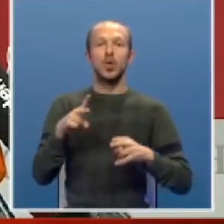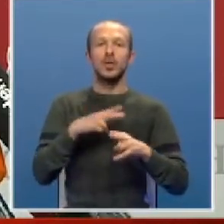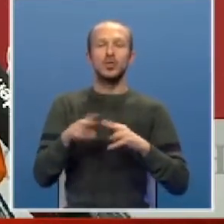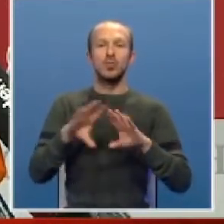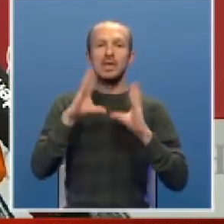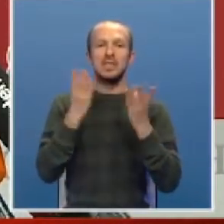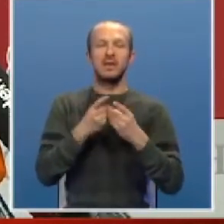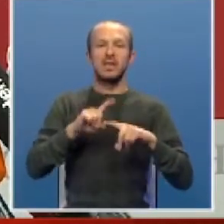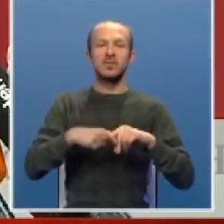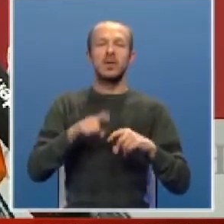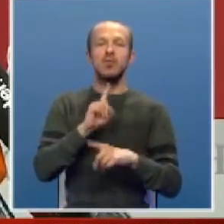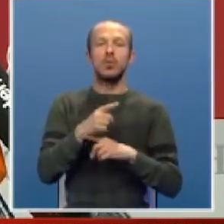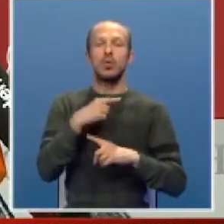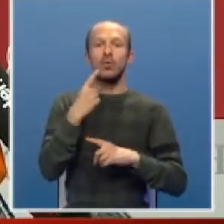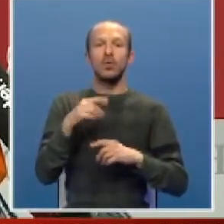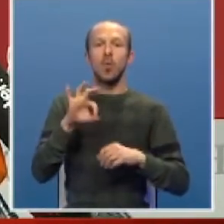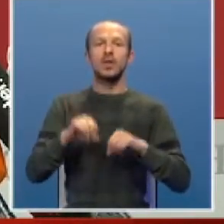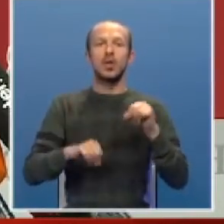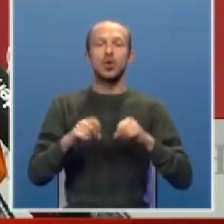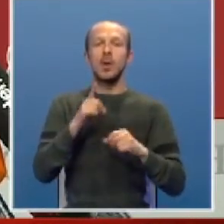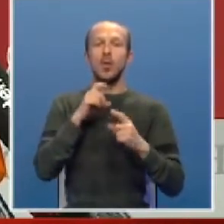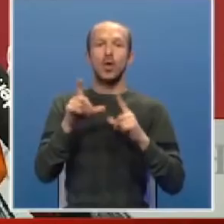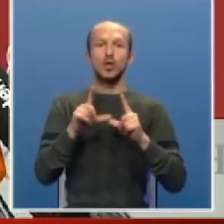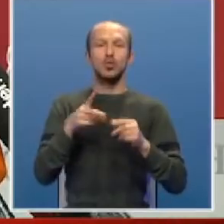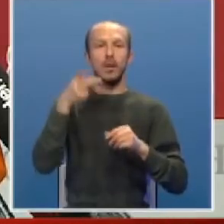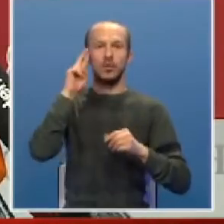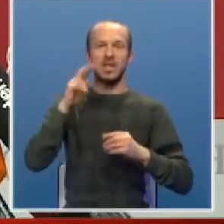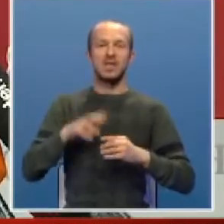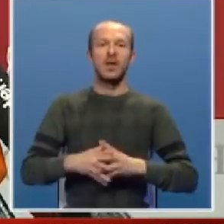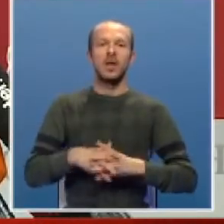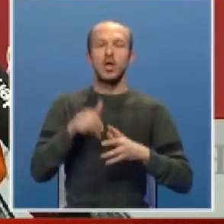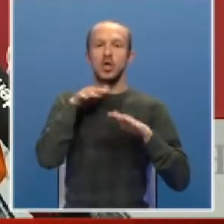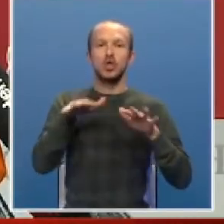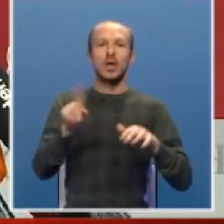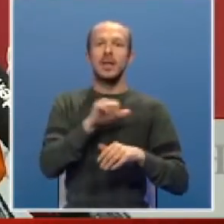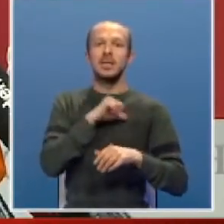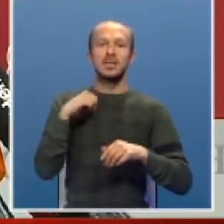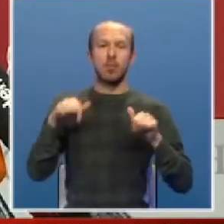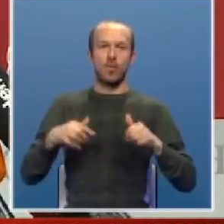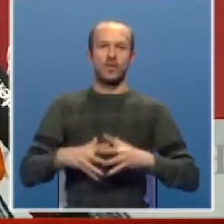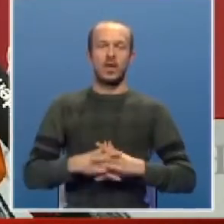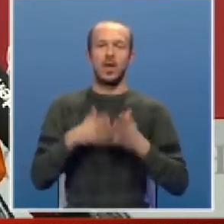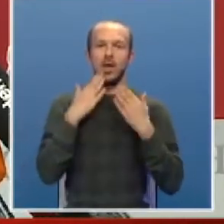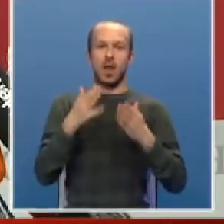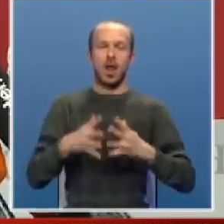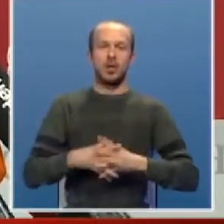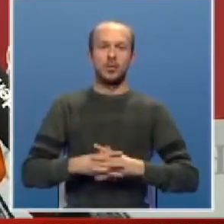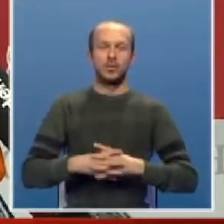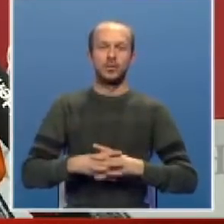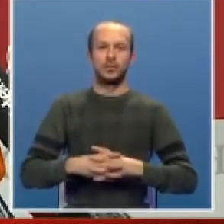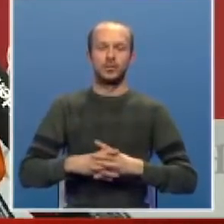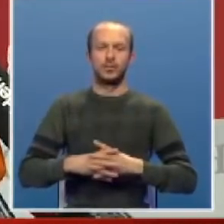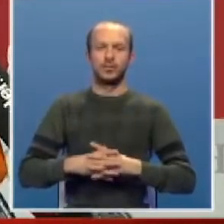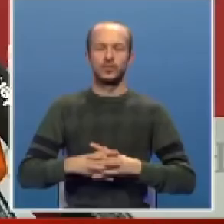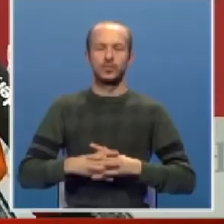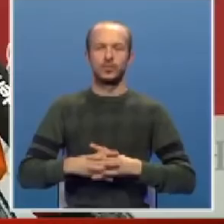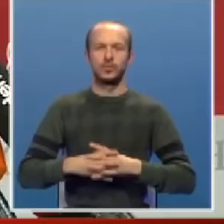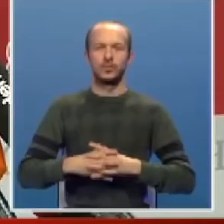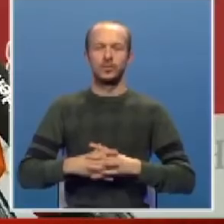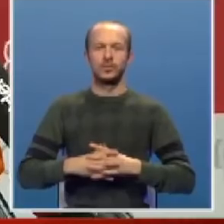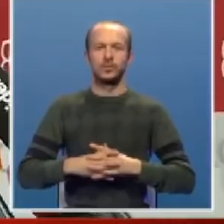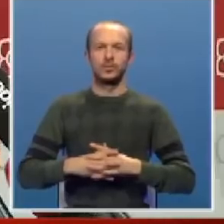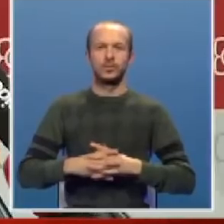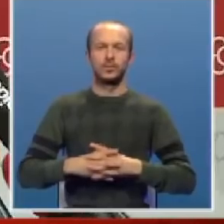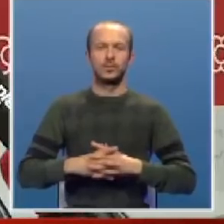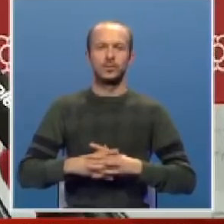sve te stvari, moramo da govorimo o kategorijama koje su prepoznatljive i šire, ne samo ovdje. Hvala. Hvala.